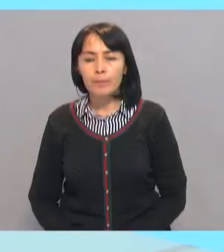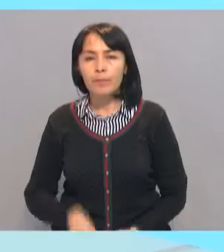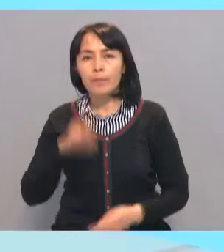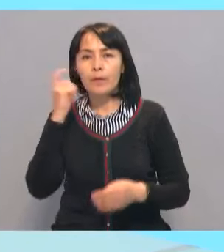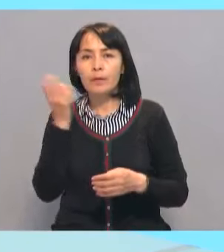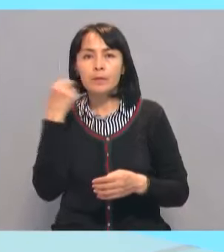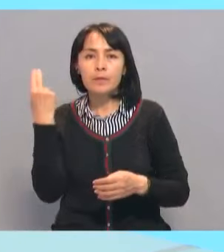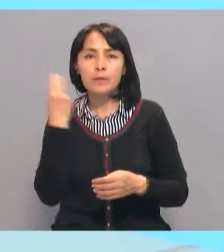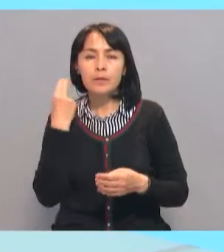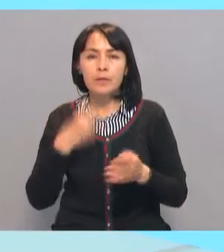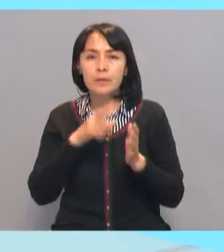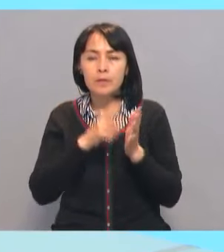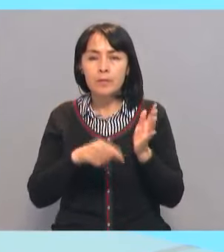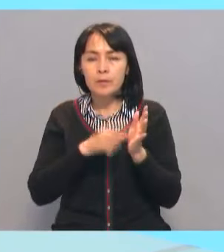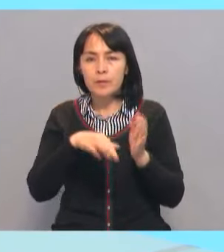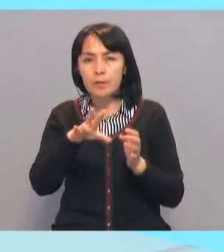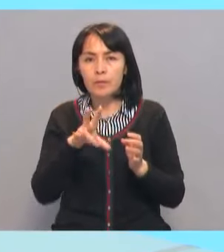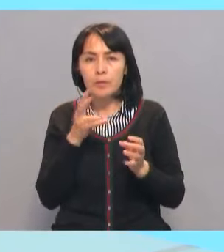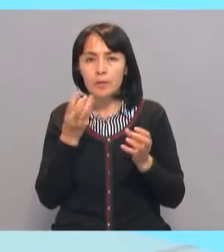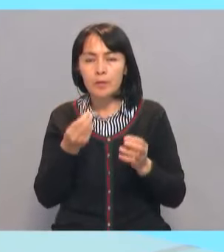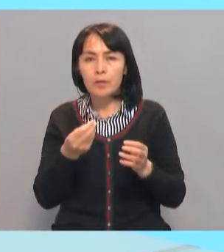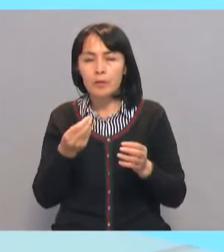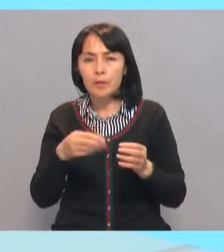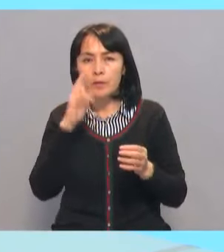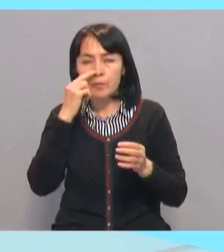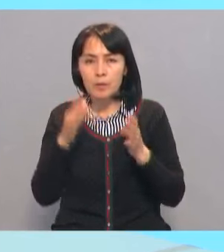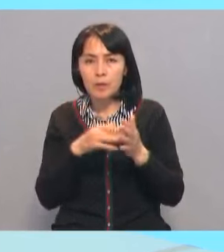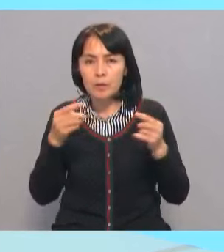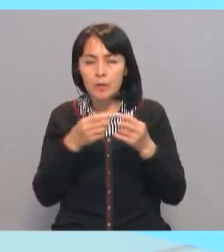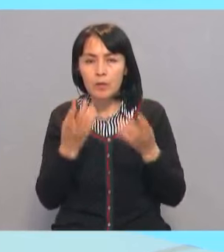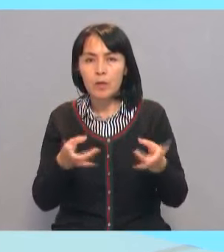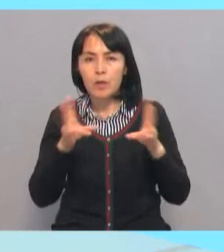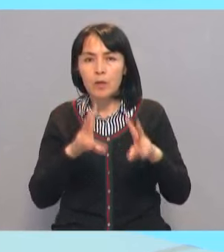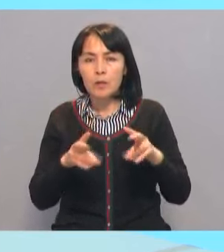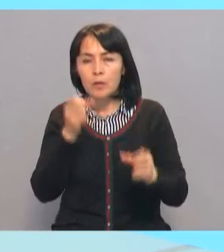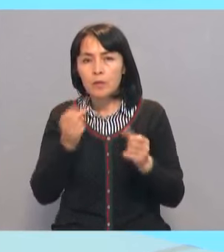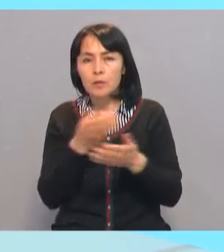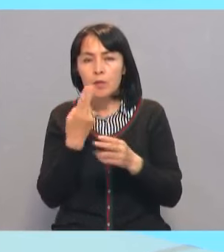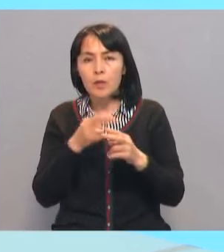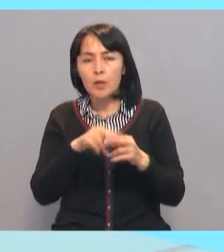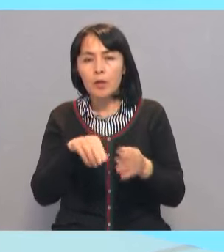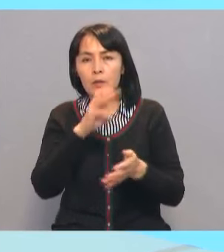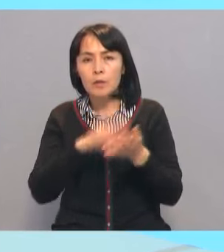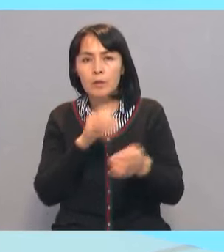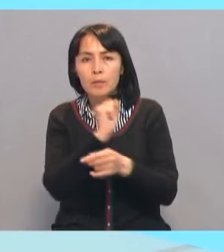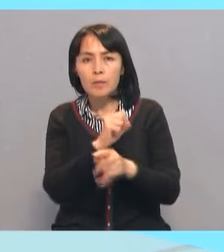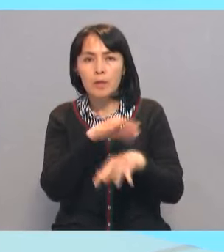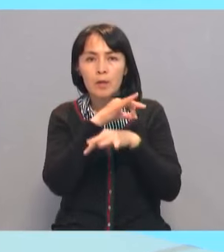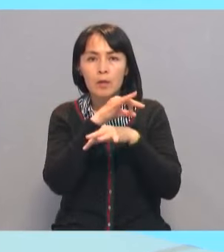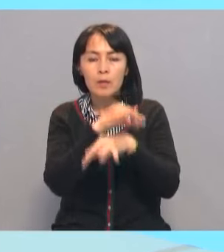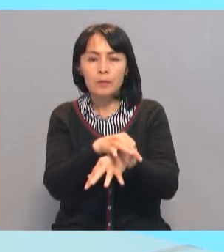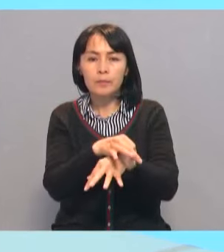Водителя с долгами почти 77 миллионов тенге выявили в Шымкенте. Он остался без автомобиля, который поместили на штрафстоянку.